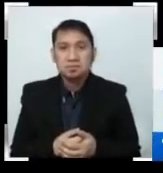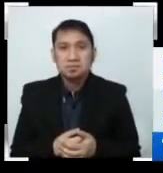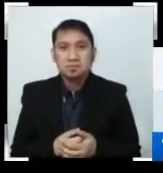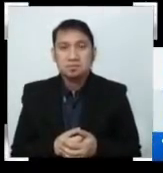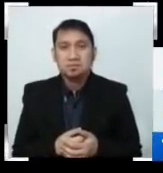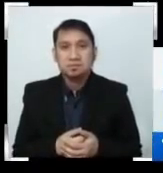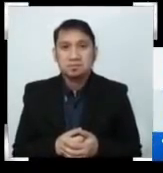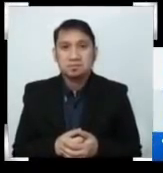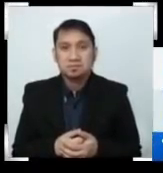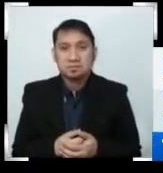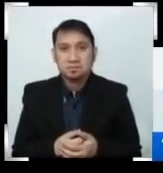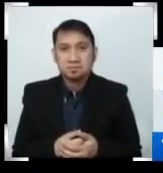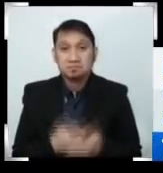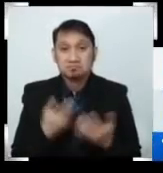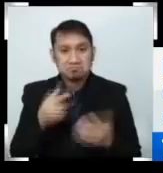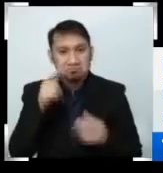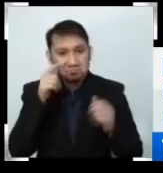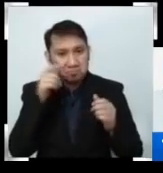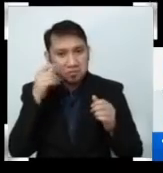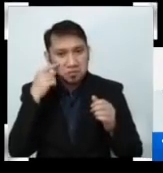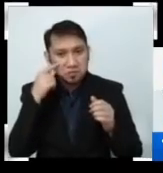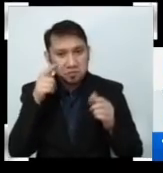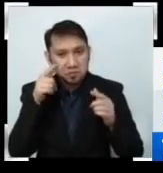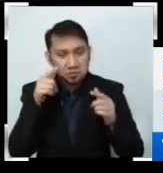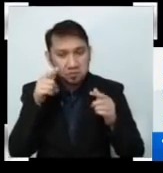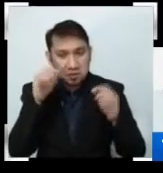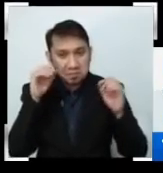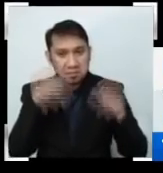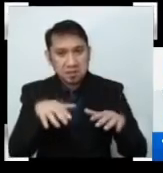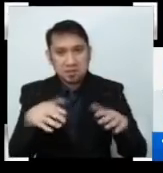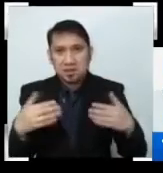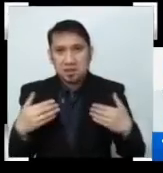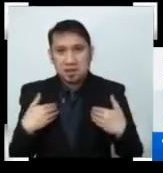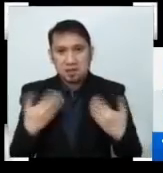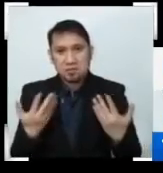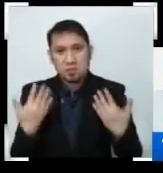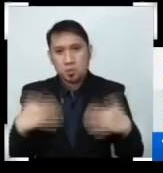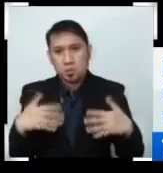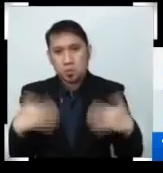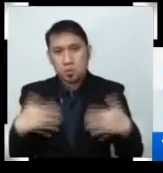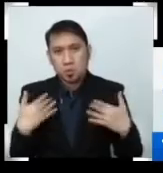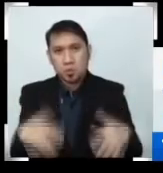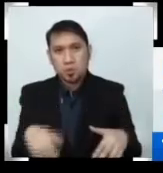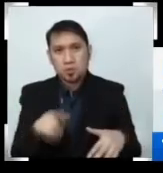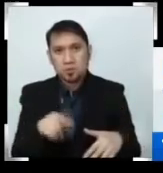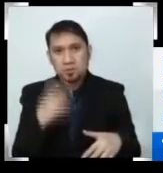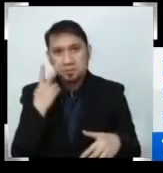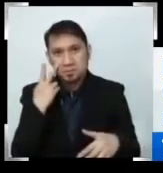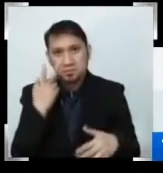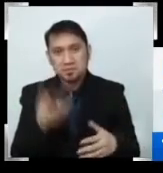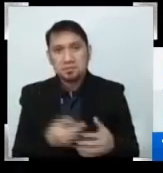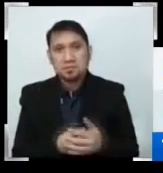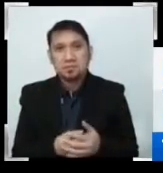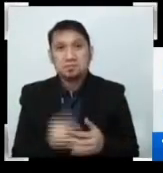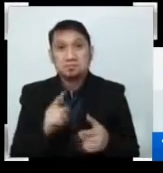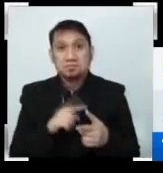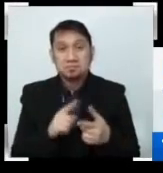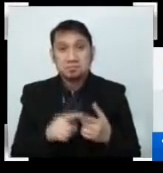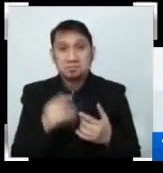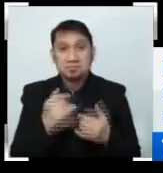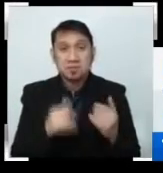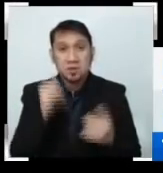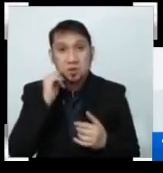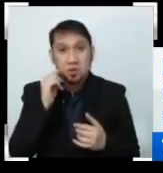Parang ang magic ang sining. May hiwagang babalot sa anumang madampot. At sa huli, laging may